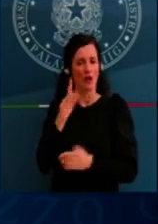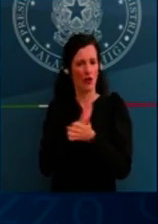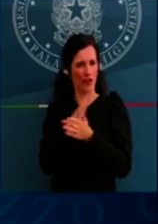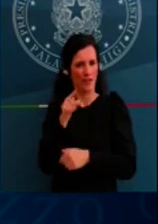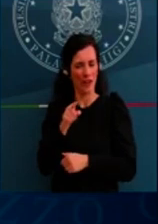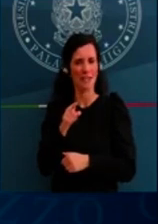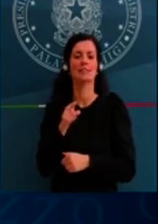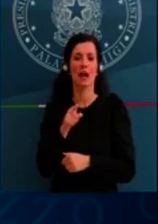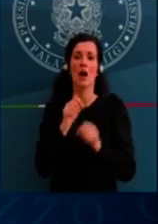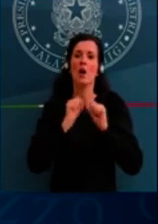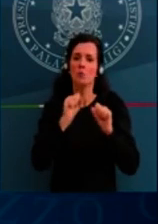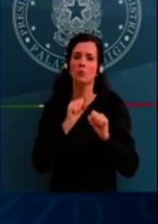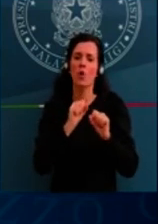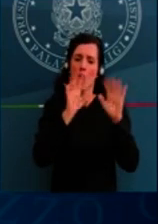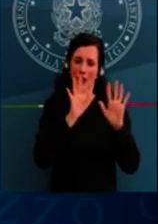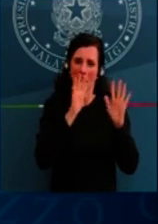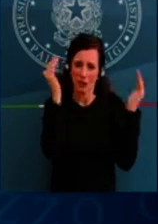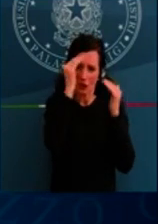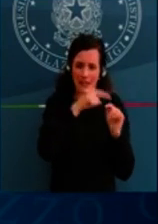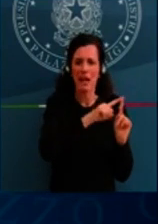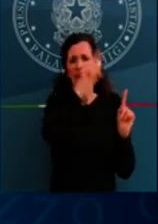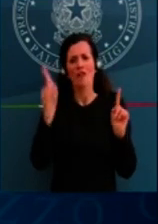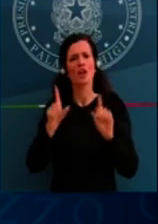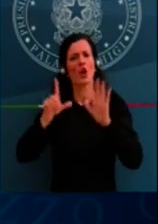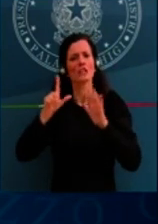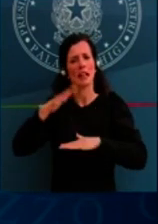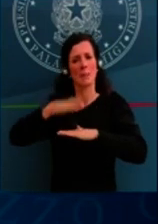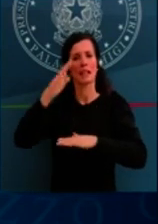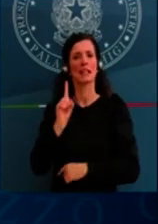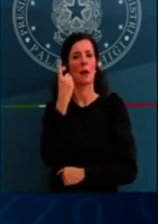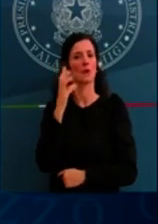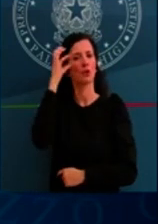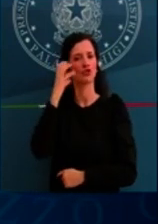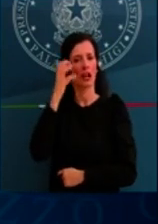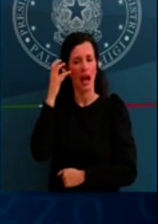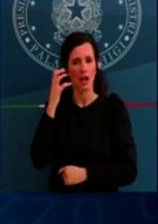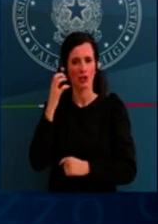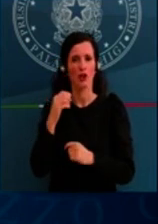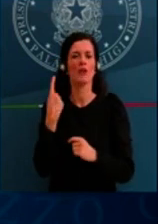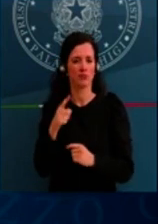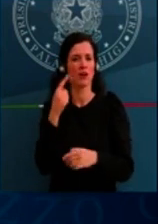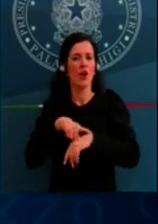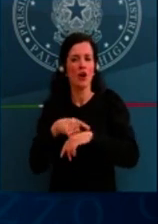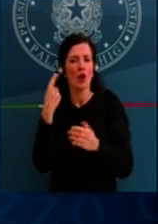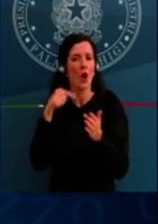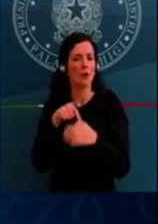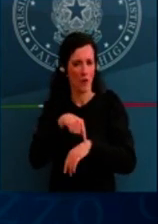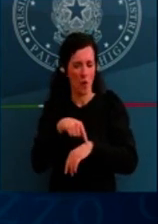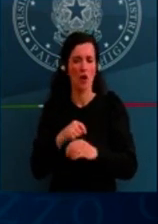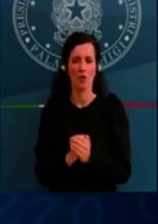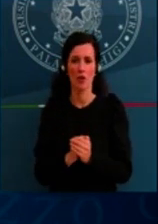potrà sempre spostare per esigenze lavorative per motivi di salute e anche per casi di necessità